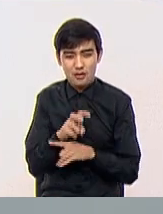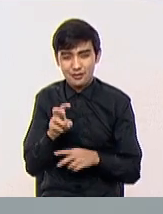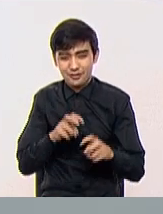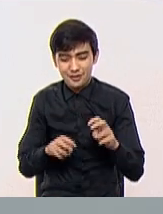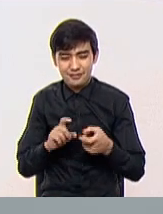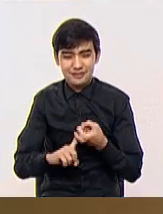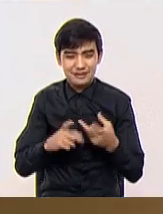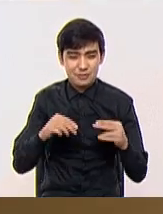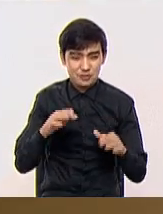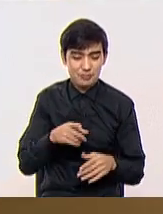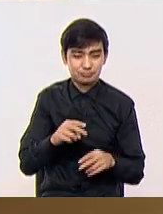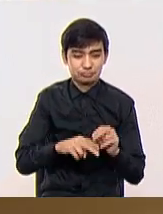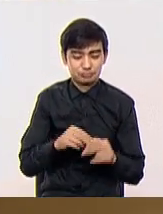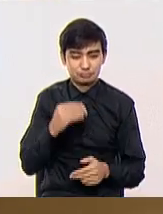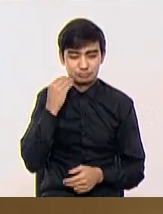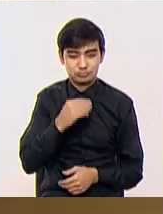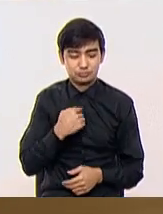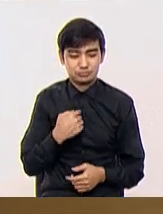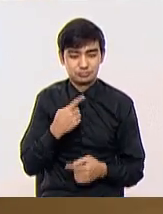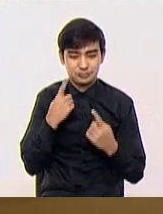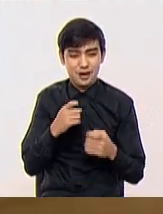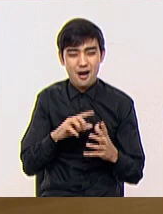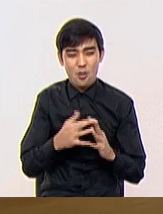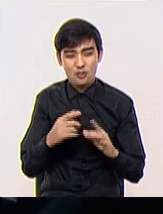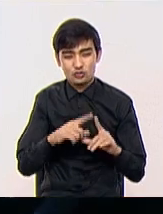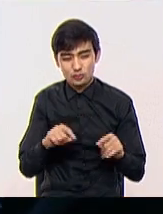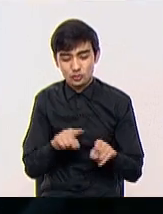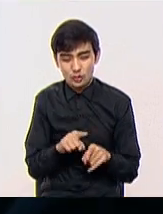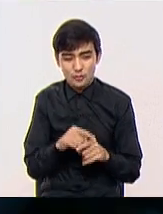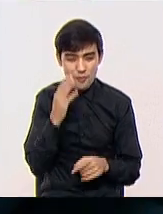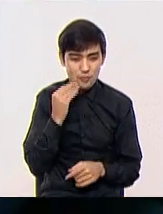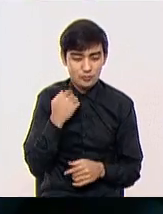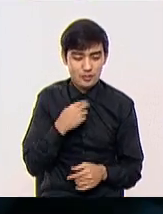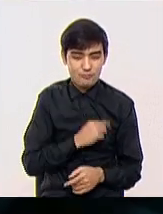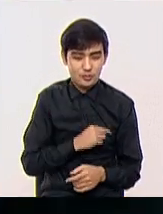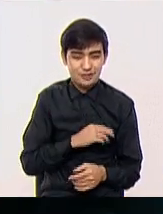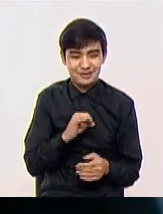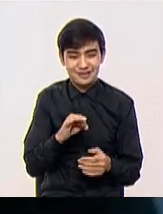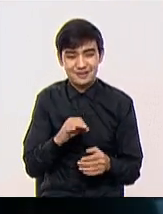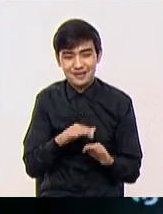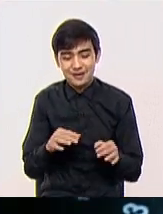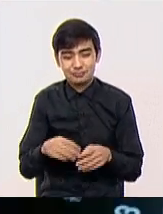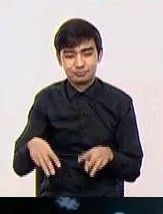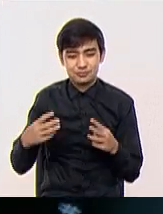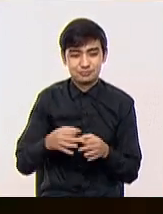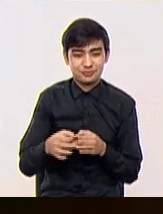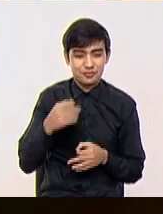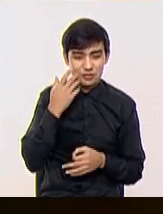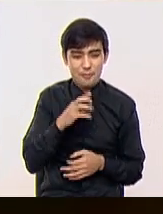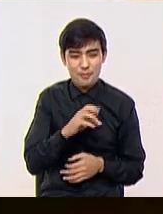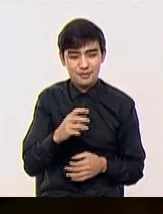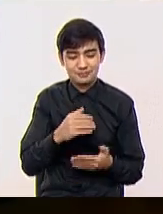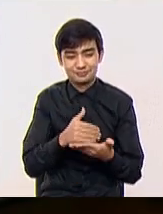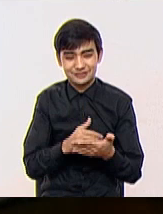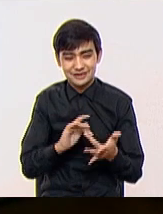өте дұрысылды. Ауылдағы мектеп мұғалімдері де байланыс орнатқалы жұмысымыз жеңілдеді деп отыр. Әсіресе оқушыларды қашықтан оқытқанда базалық